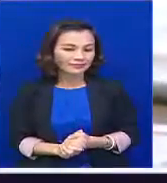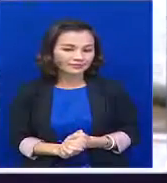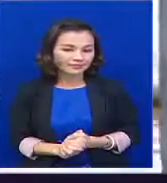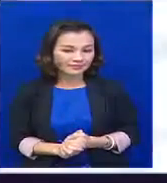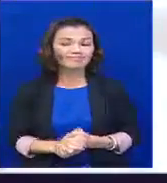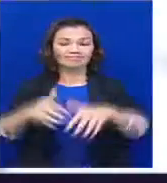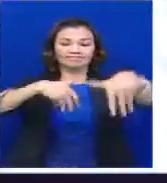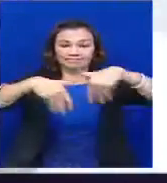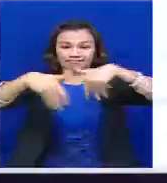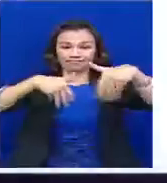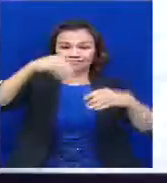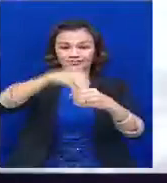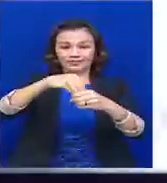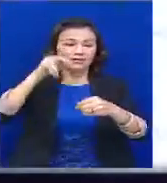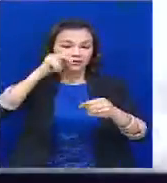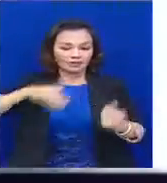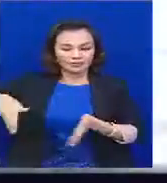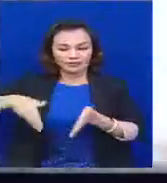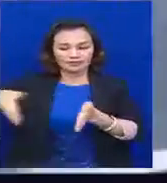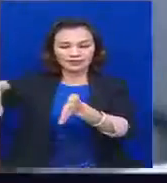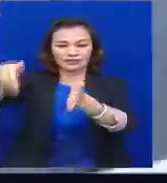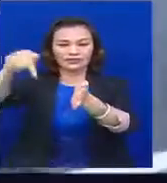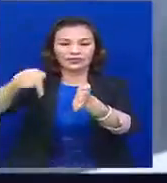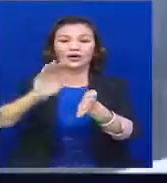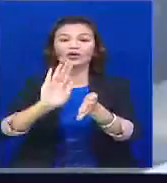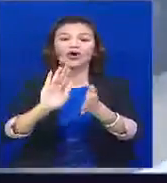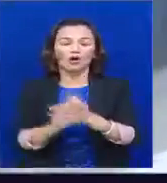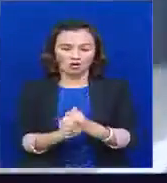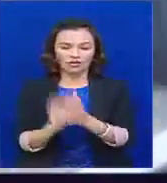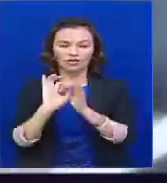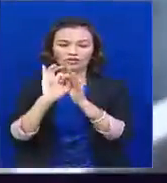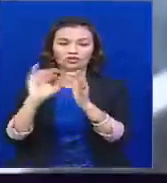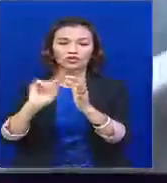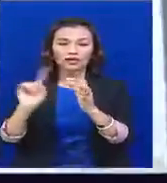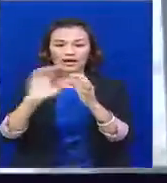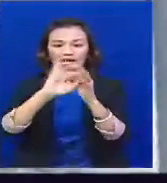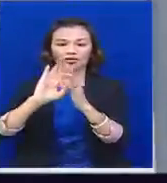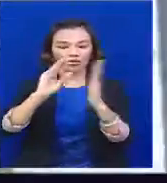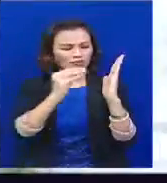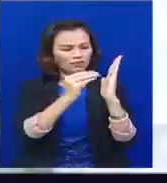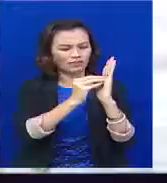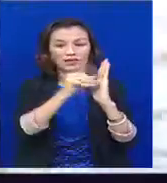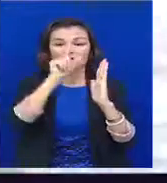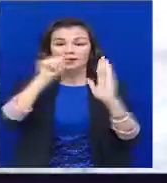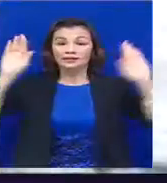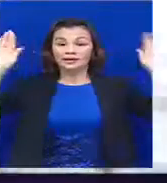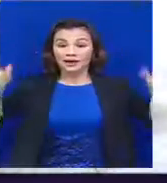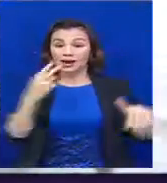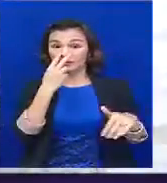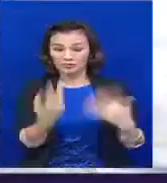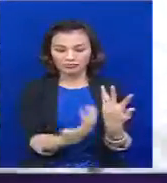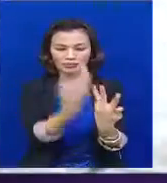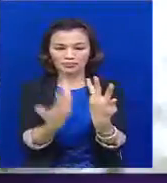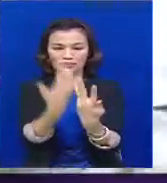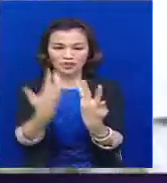ชาวบ้านที่อาศัยอยู่ริมแม่น้ำเจ้าพระยาหมู่2ตำบลบ้านกล้วยอำเภอเมืองชัยนาทกำลังนำผักตบชวาออกจาก